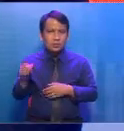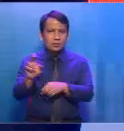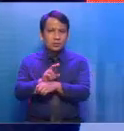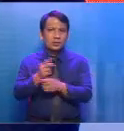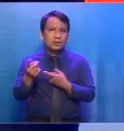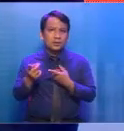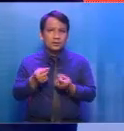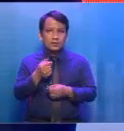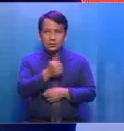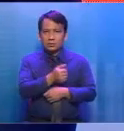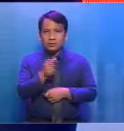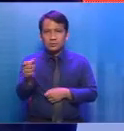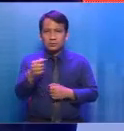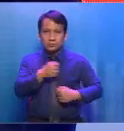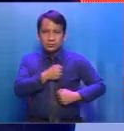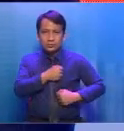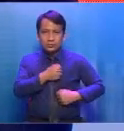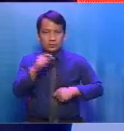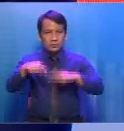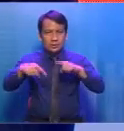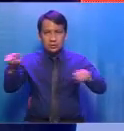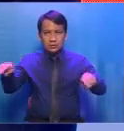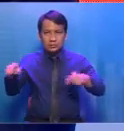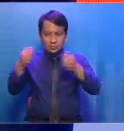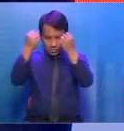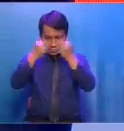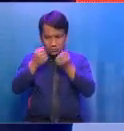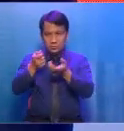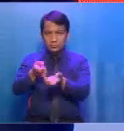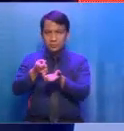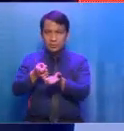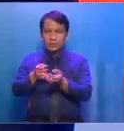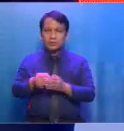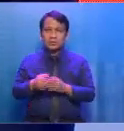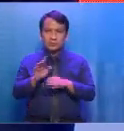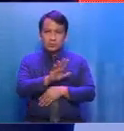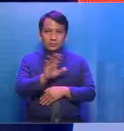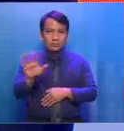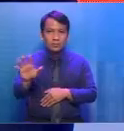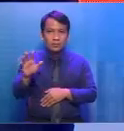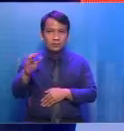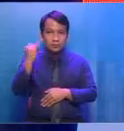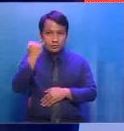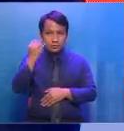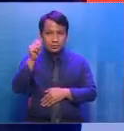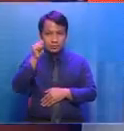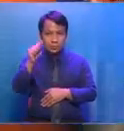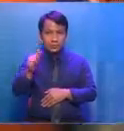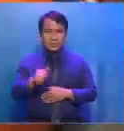din daw yun ng mga sundalo sa iba pang terorista. Nasa frontline ng balita niyan si Jem Abansenya.